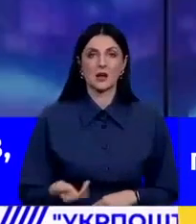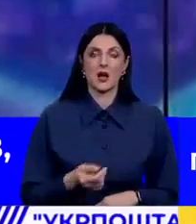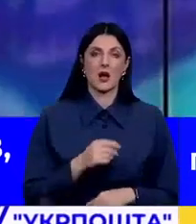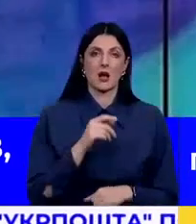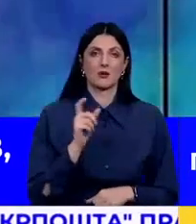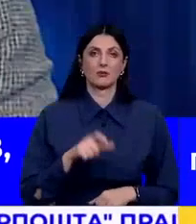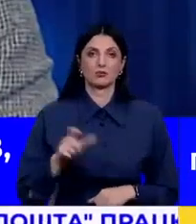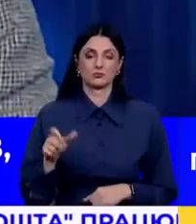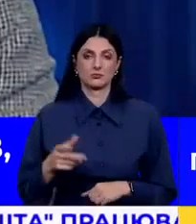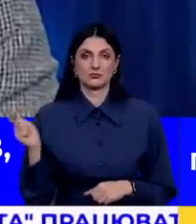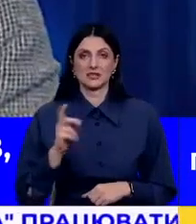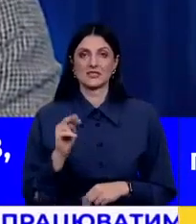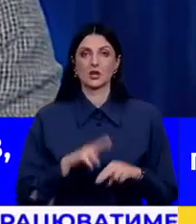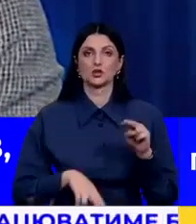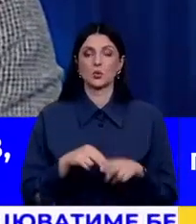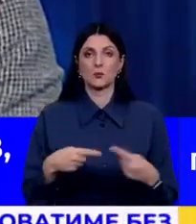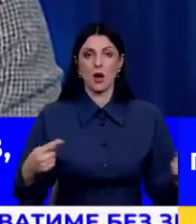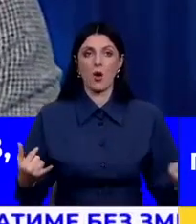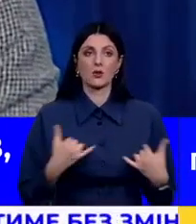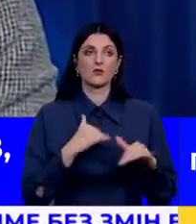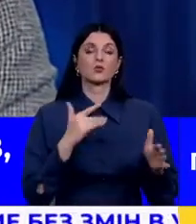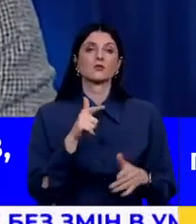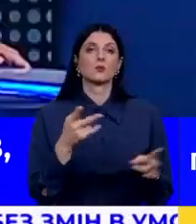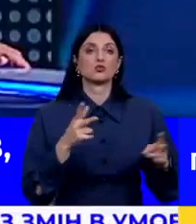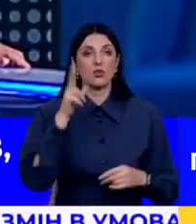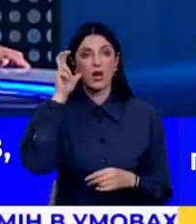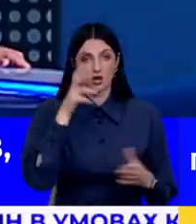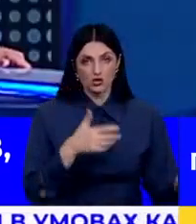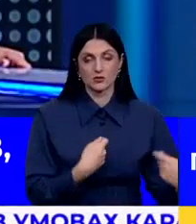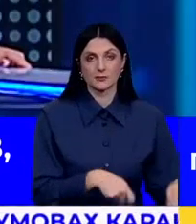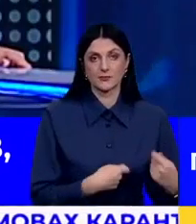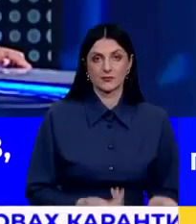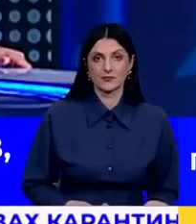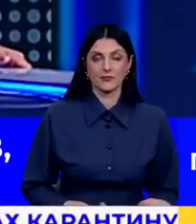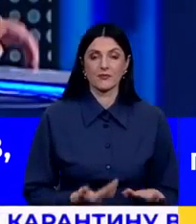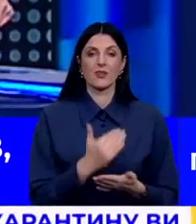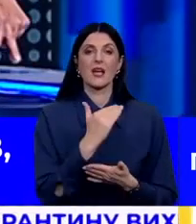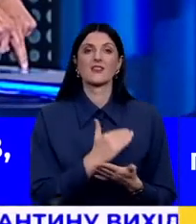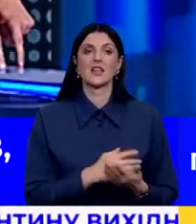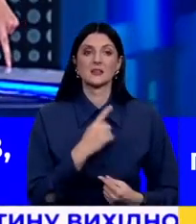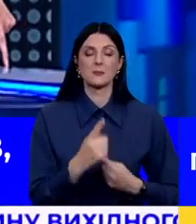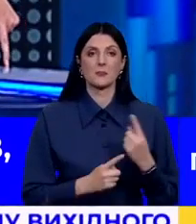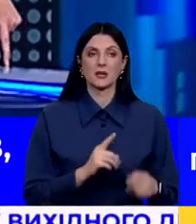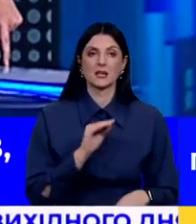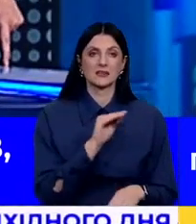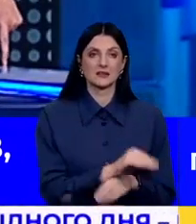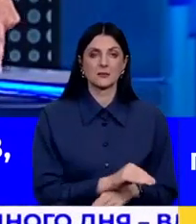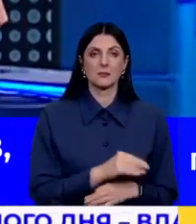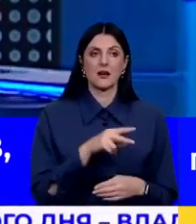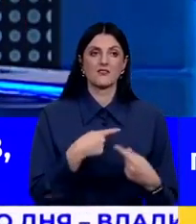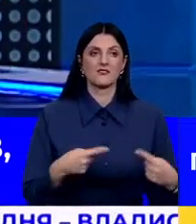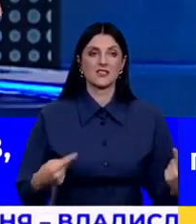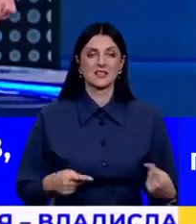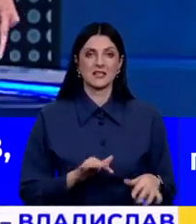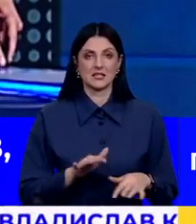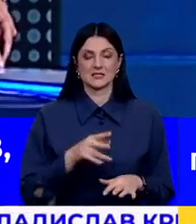туда за стройматериалами, но тут у нас еще, если вдруг вам гречка нужна, тоже гречка. Квет поменять, это добавить вид деятельности, стоит